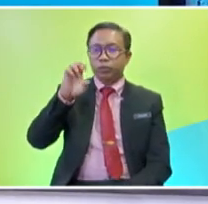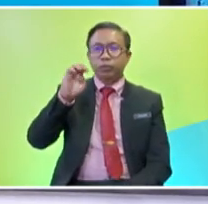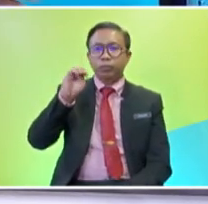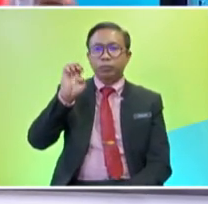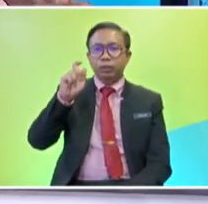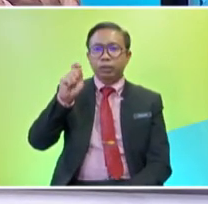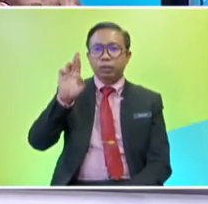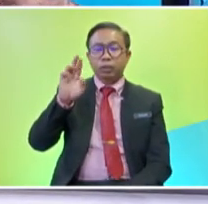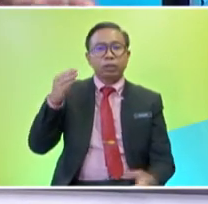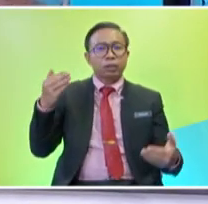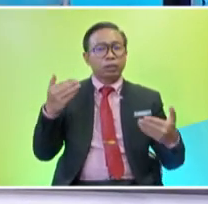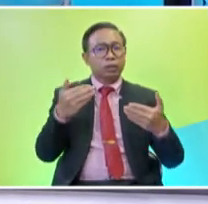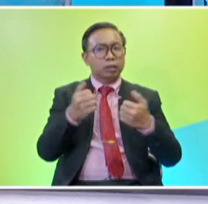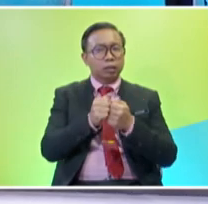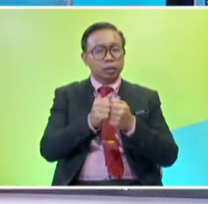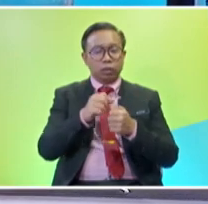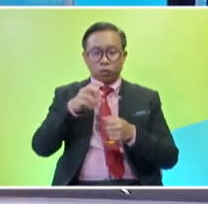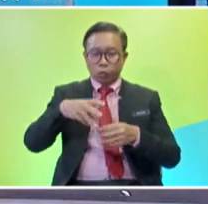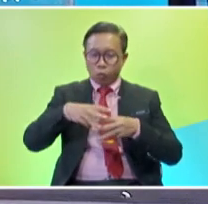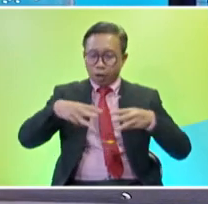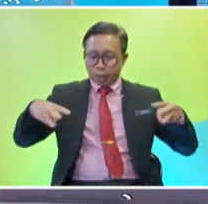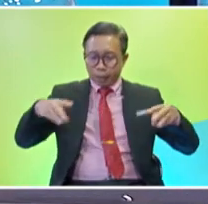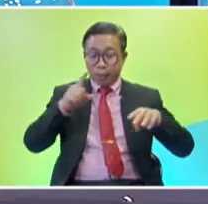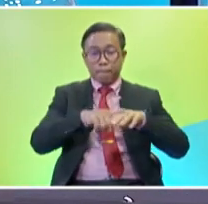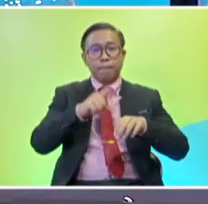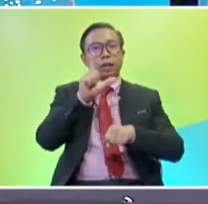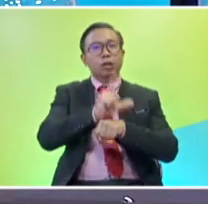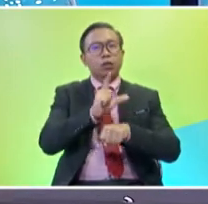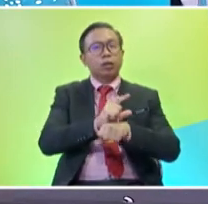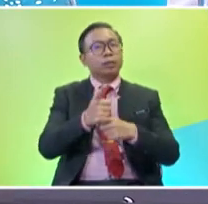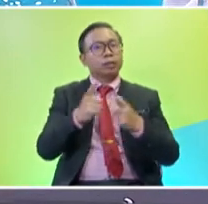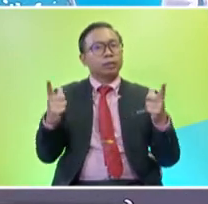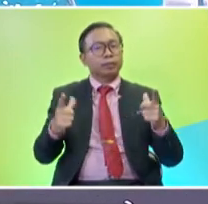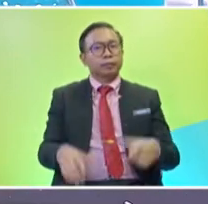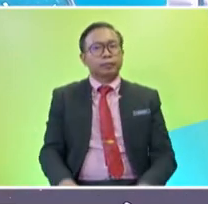penyambung dan pada bahagia logam yang berbeda